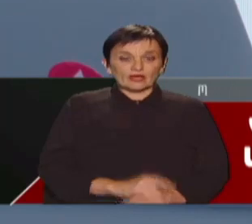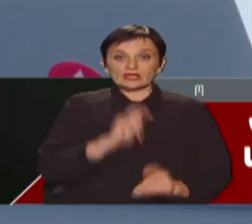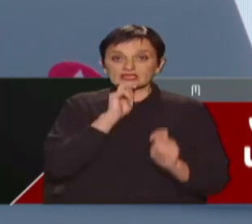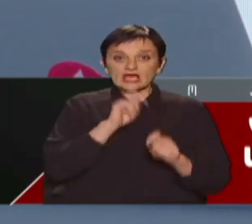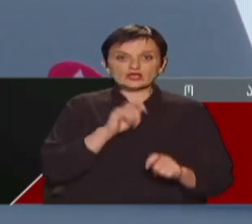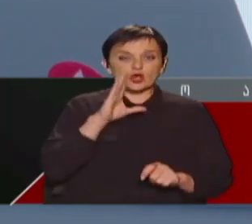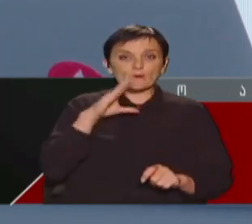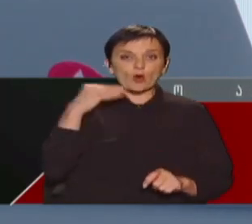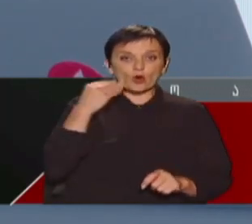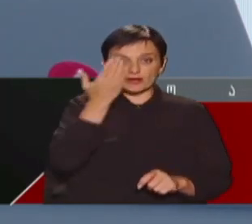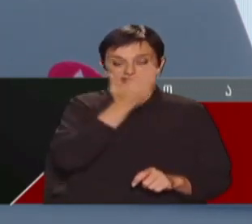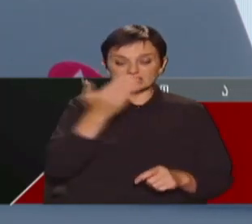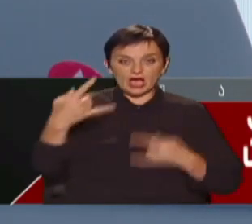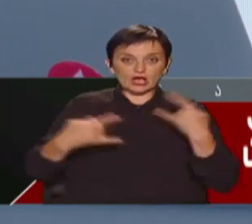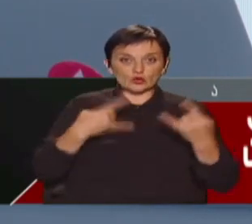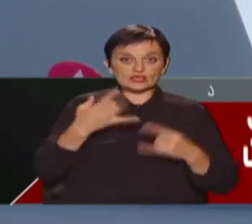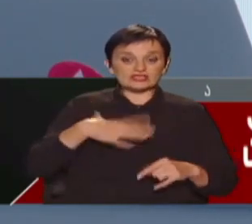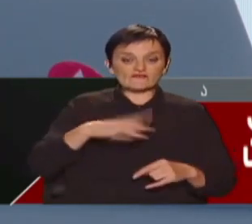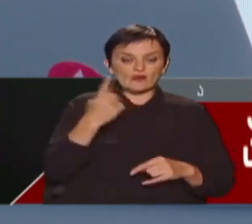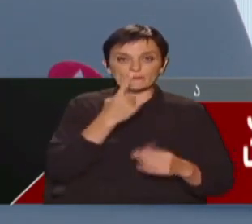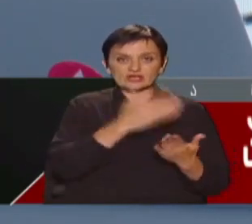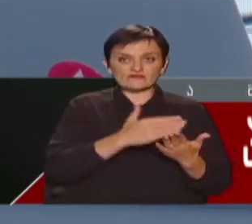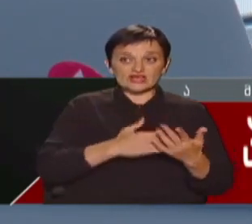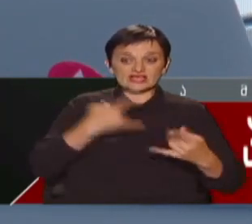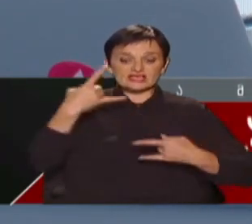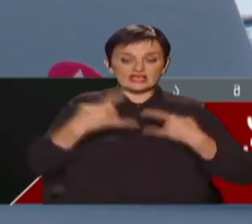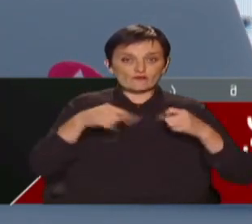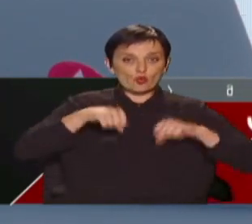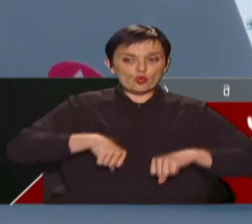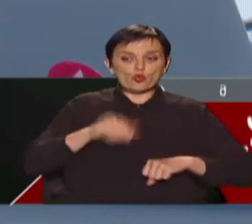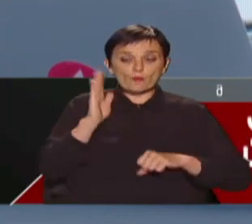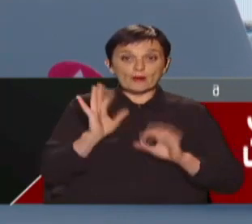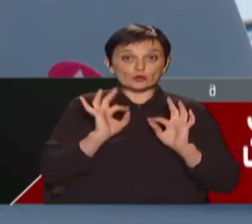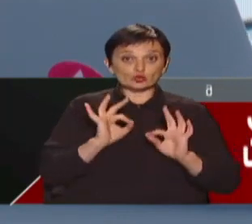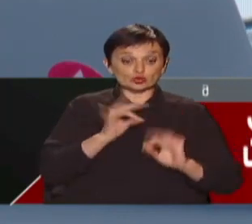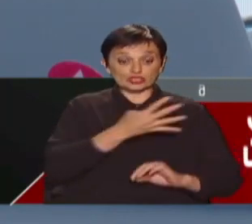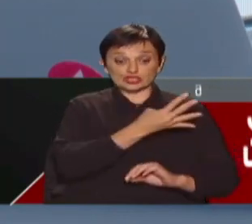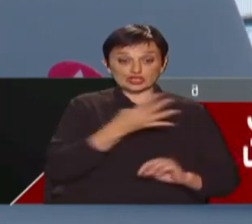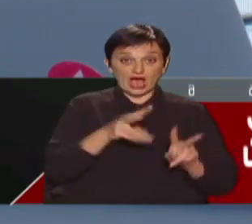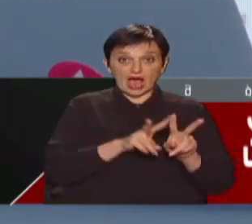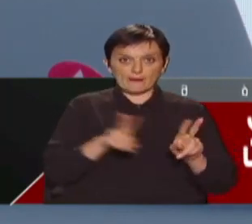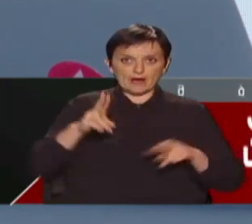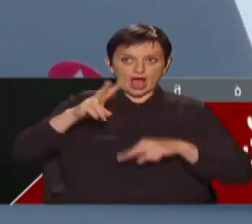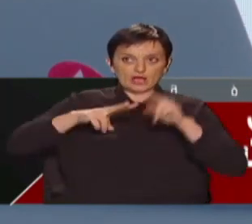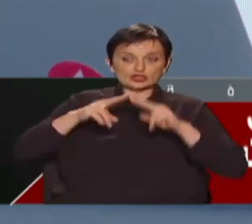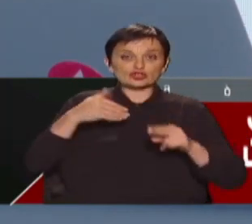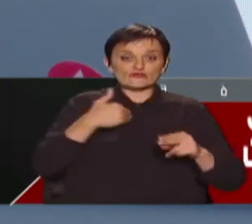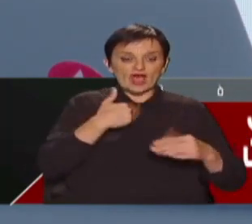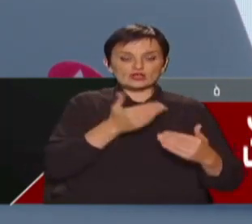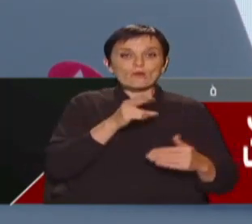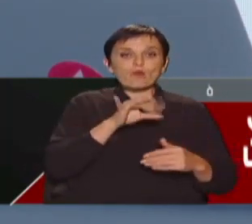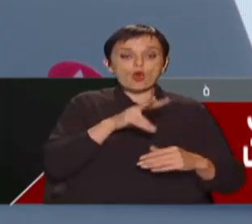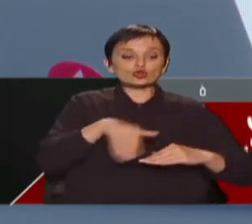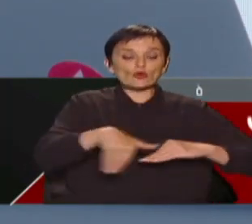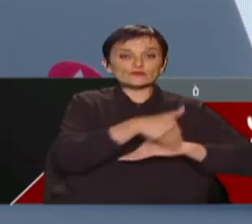Ჩუქარი მოლდოვის საზოგადოებრივ მაუწყებელს საქართველოს პირველი არხისგან ტელევიზიას უფლება ექნება ზუსტად იმ შენობის ანალოგია აშენოს, რომელიც ჩვენი არხისთვის